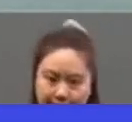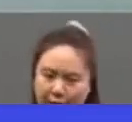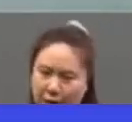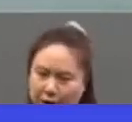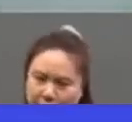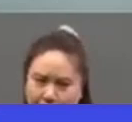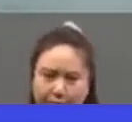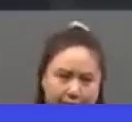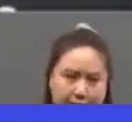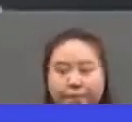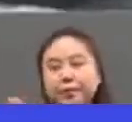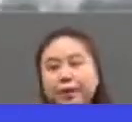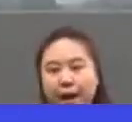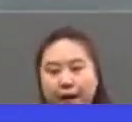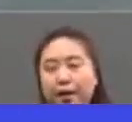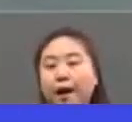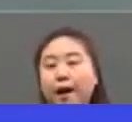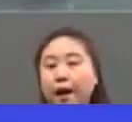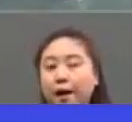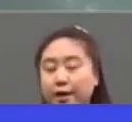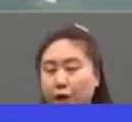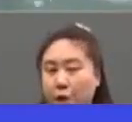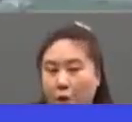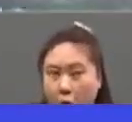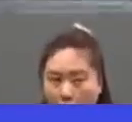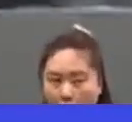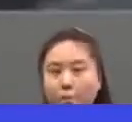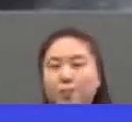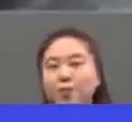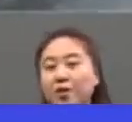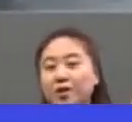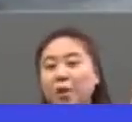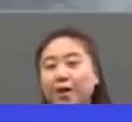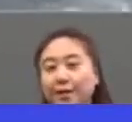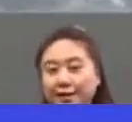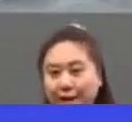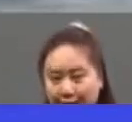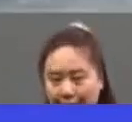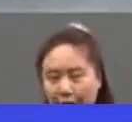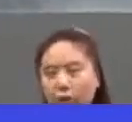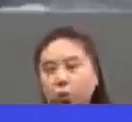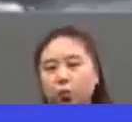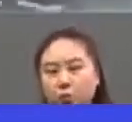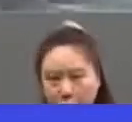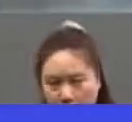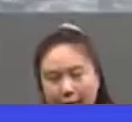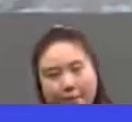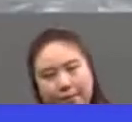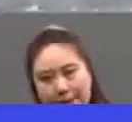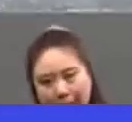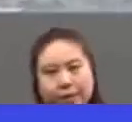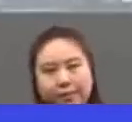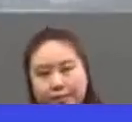IUU ระดับสากลก็ได้ให้รางวัลกับกรมประมงฮะคร ับ ให้รางวัลกับประเทศไท